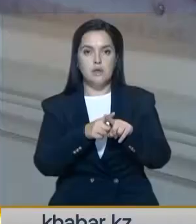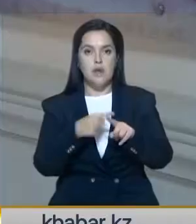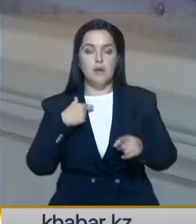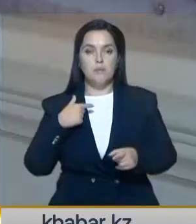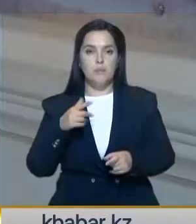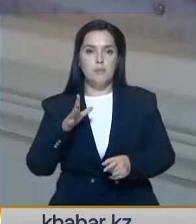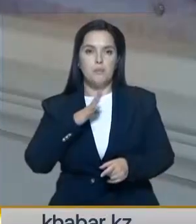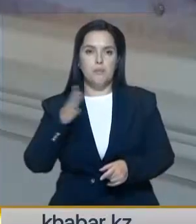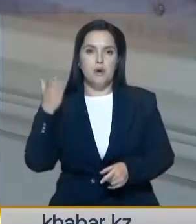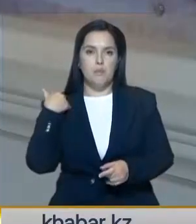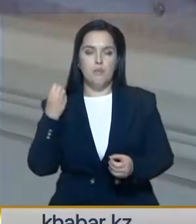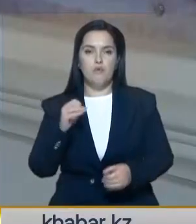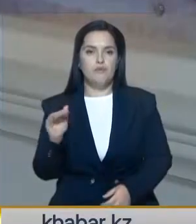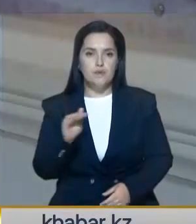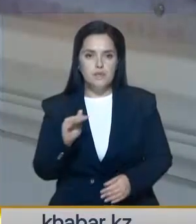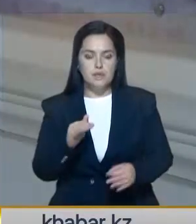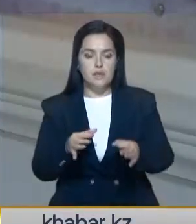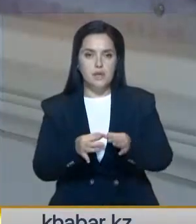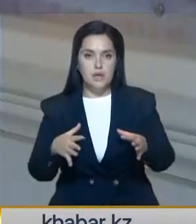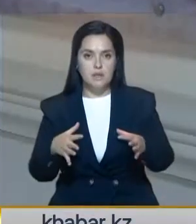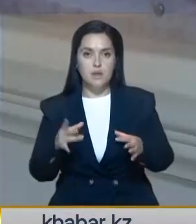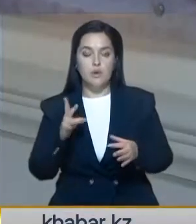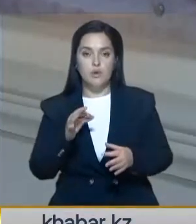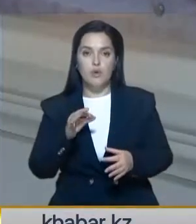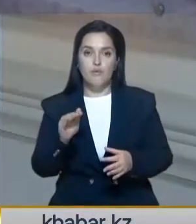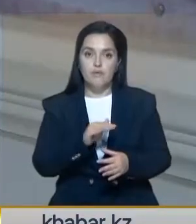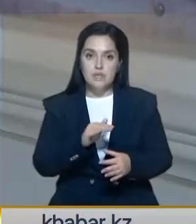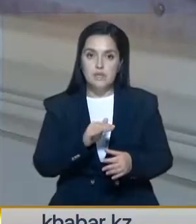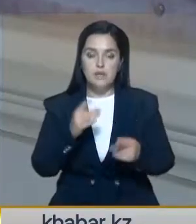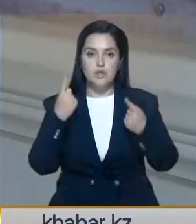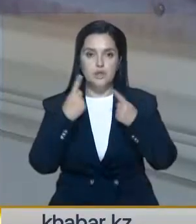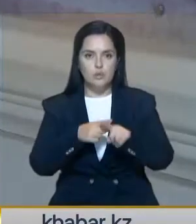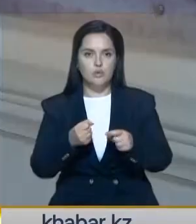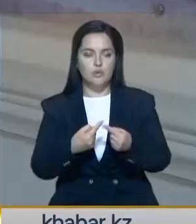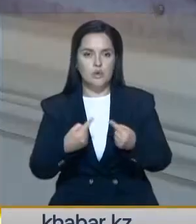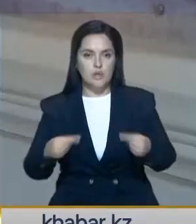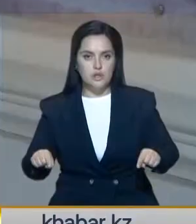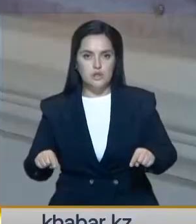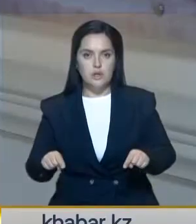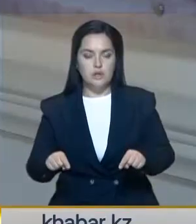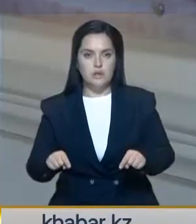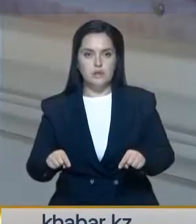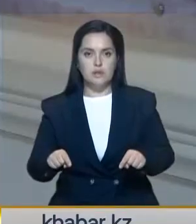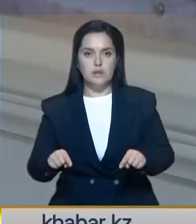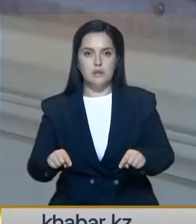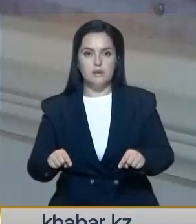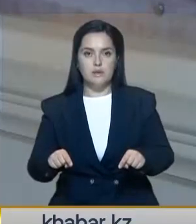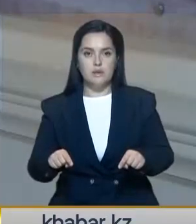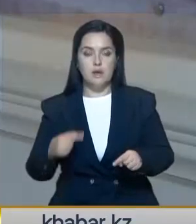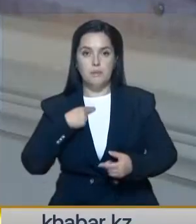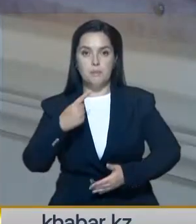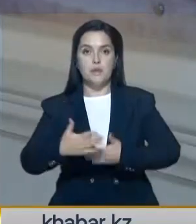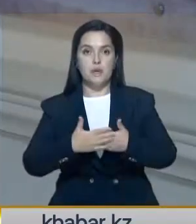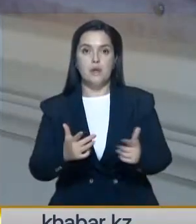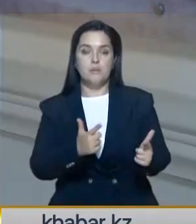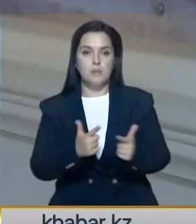до сих пор мы готовили ядерных физиков, но физики, инженеры это немножко отличаются, поэтому мы, как в преддверии